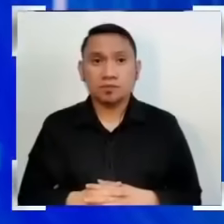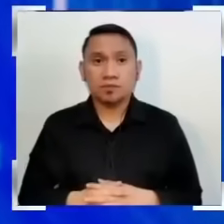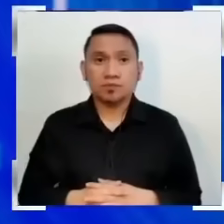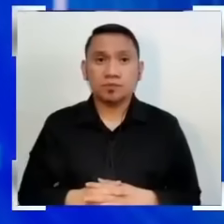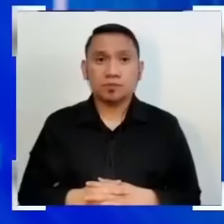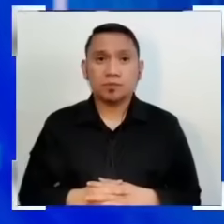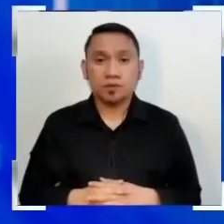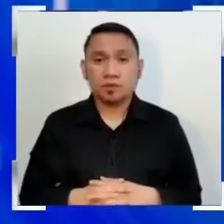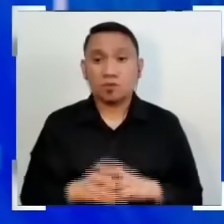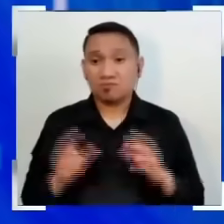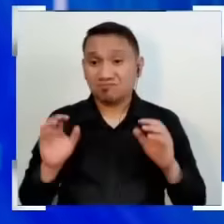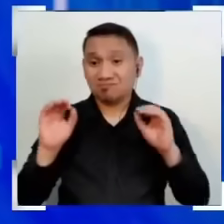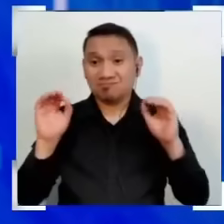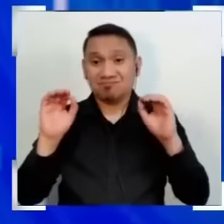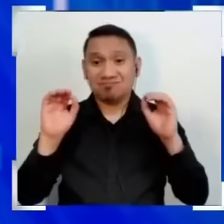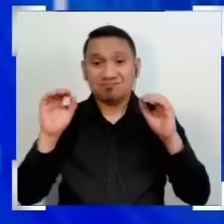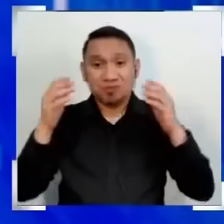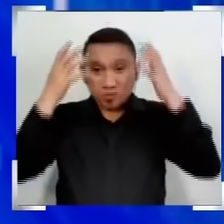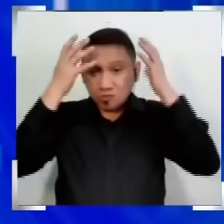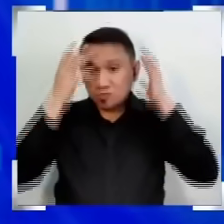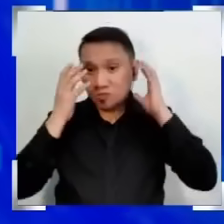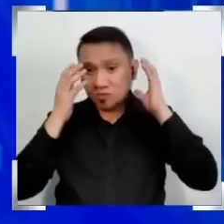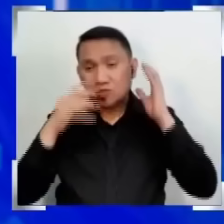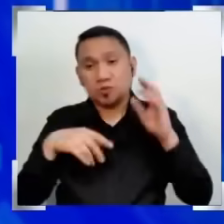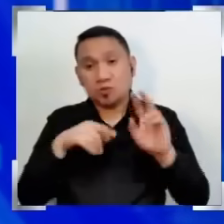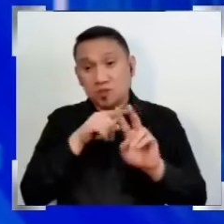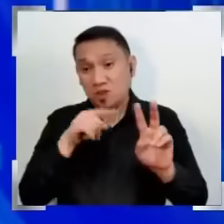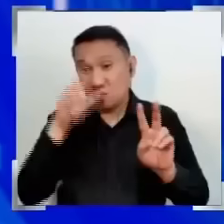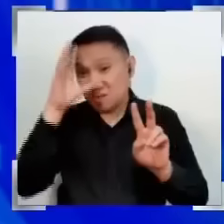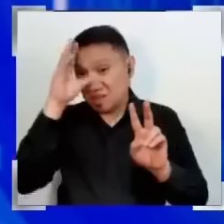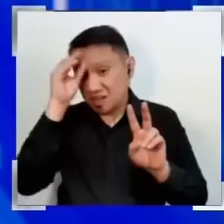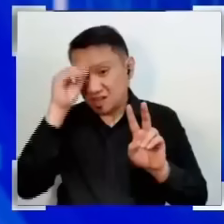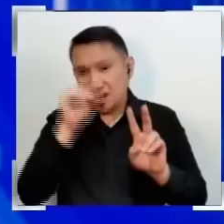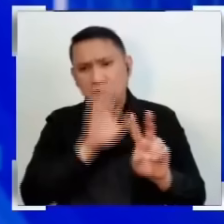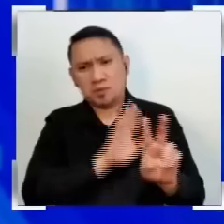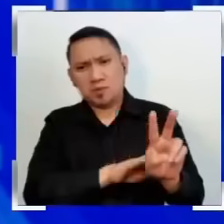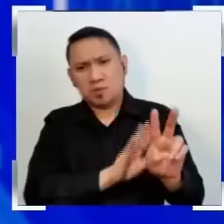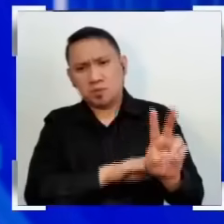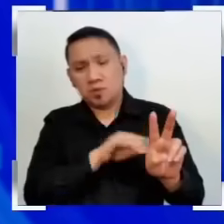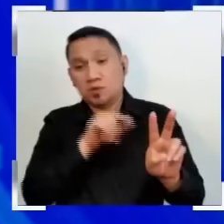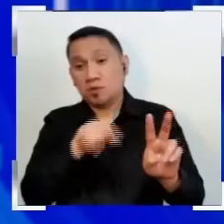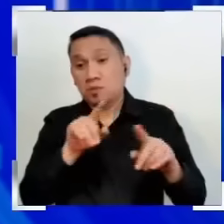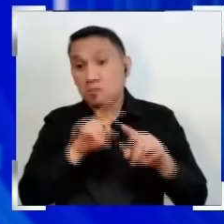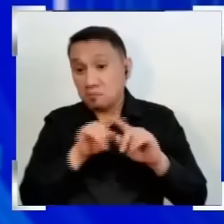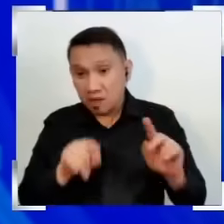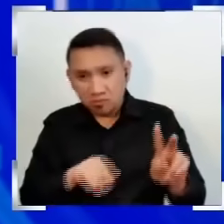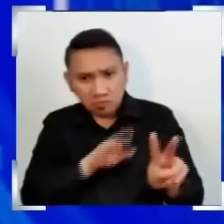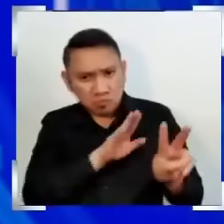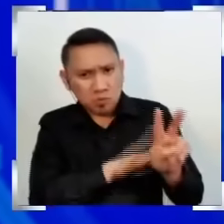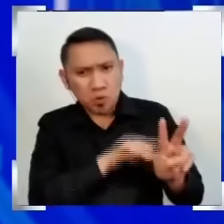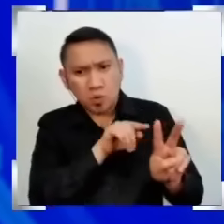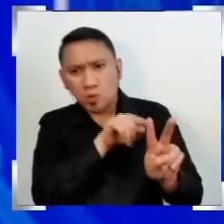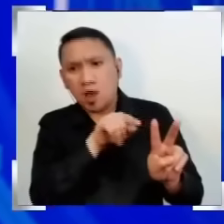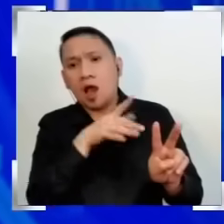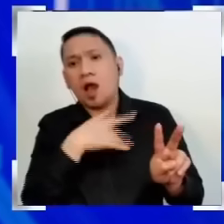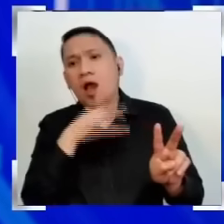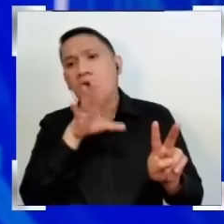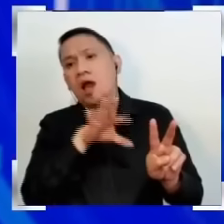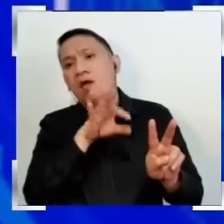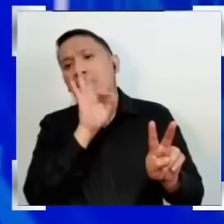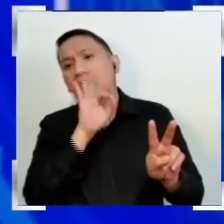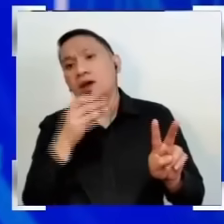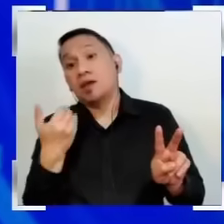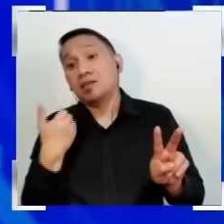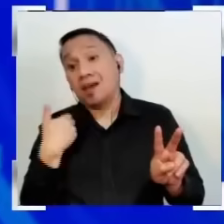Walang suot na helmet, kaya sinita ang dalawang lalaki sa checkpoint sa Quezon City. Pero ang mga sinita, nahulihan din daw ng